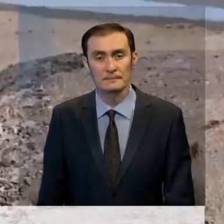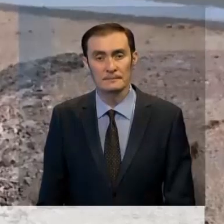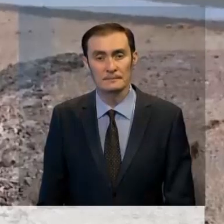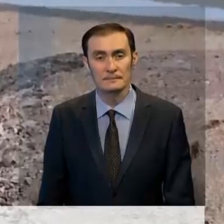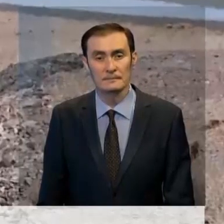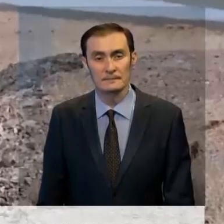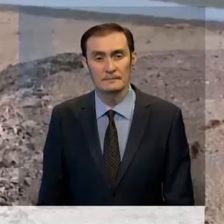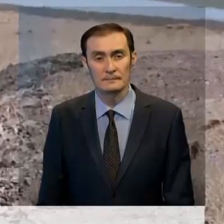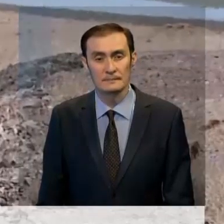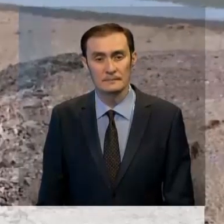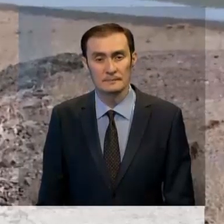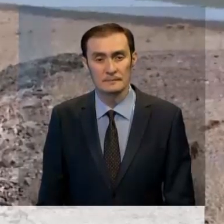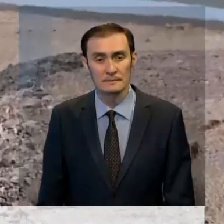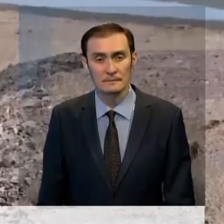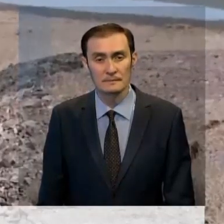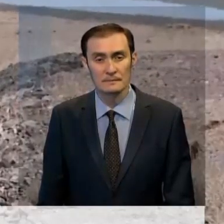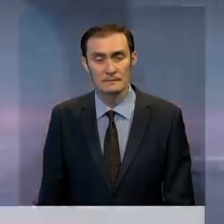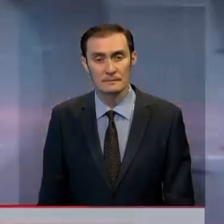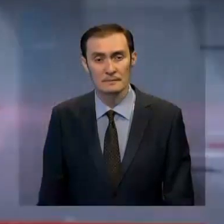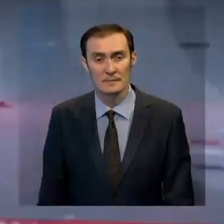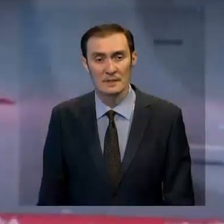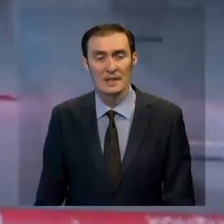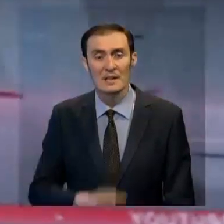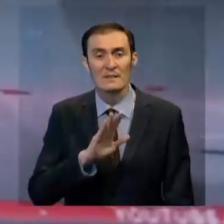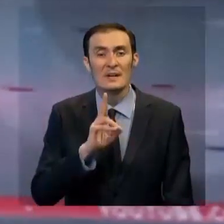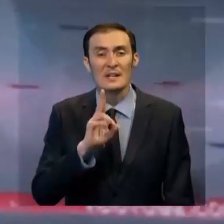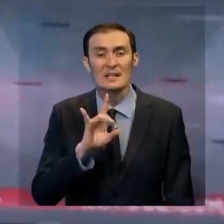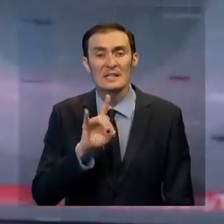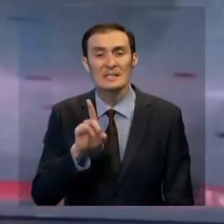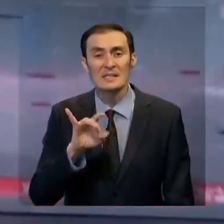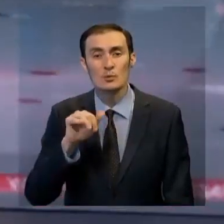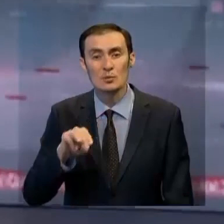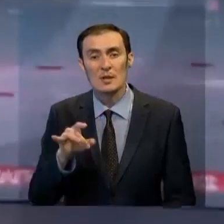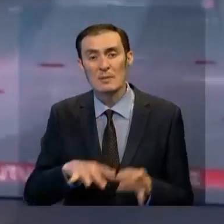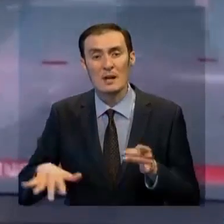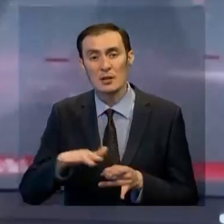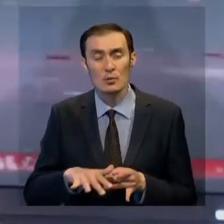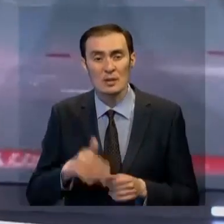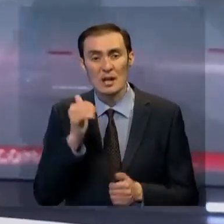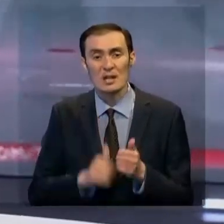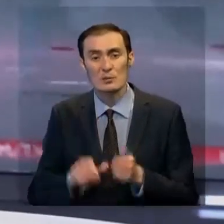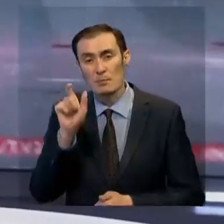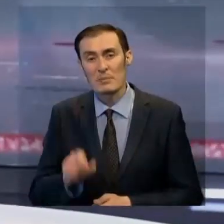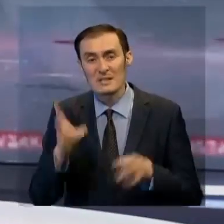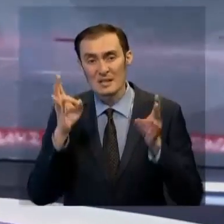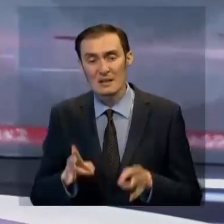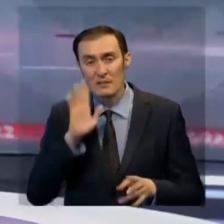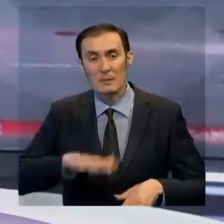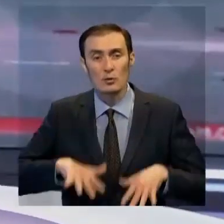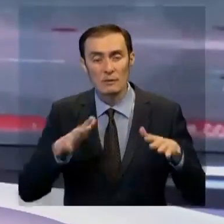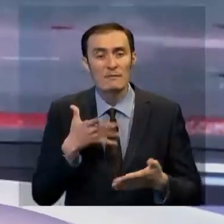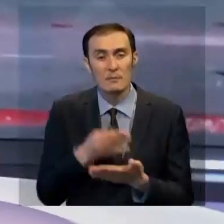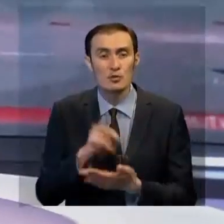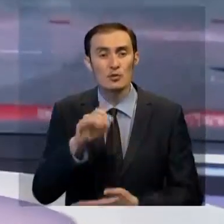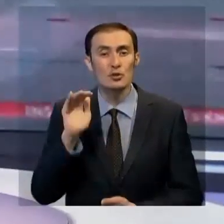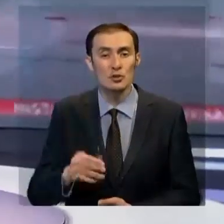24, Карагандинская область. В Казагурском районе Туркестанской области каждому пострадавшему от потопа выплатят